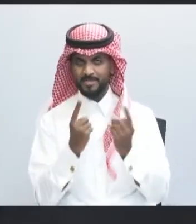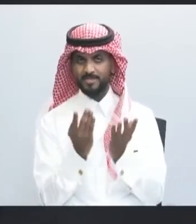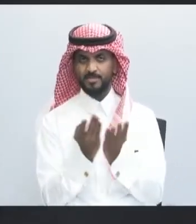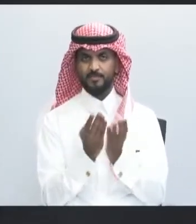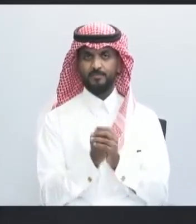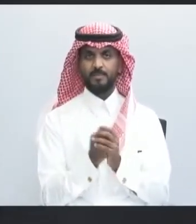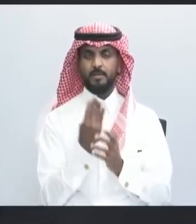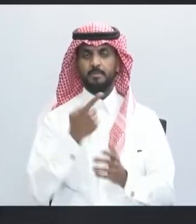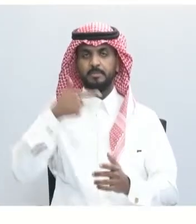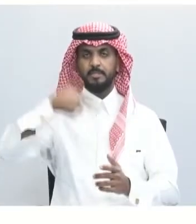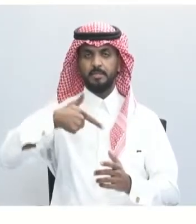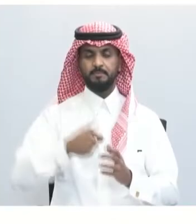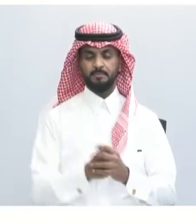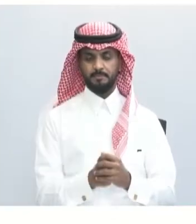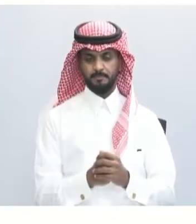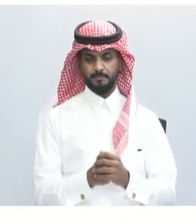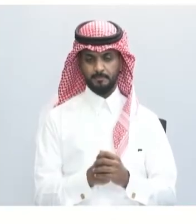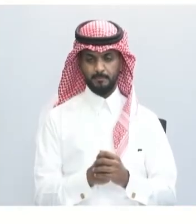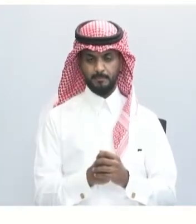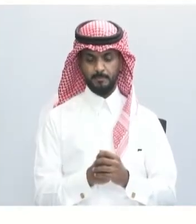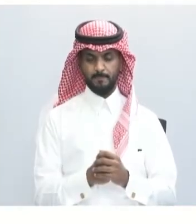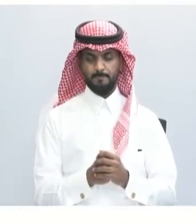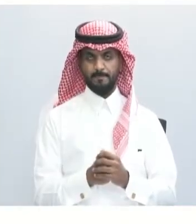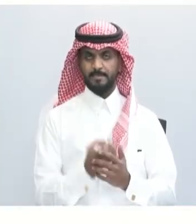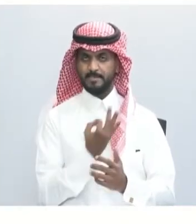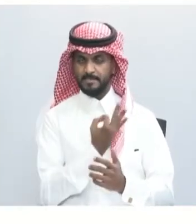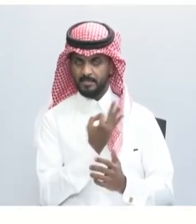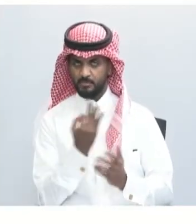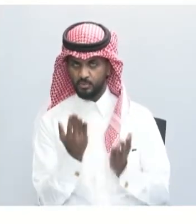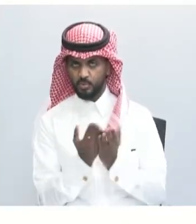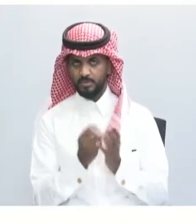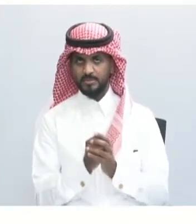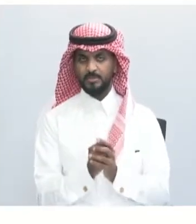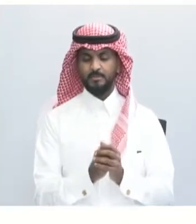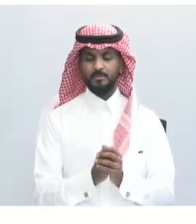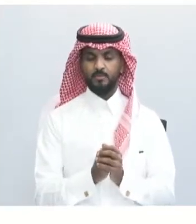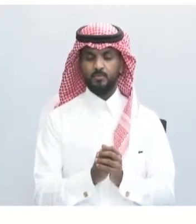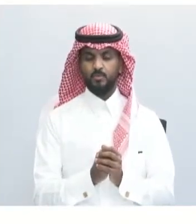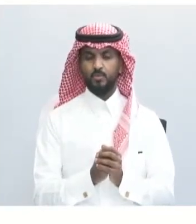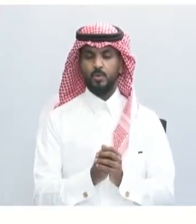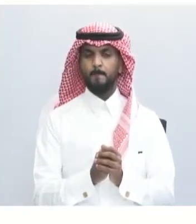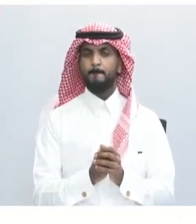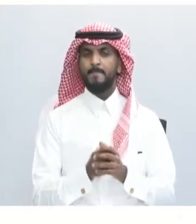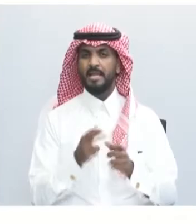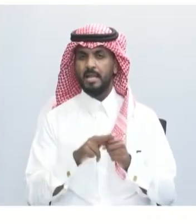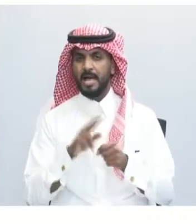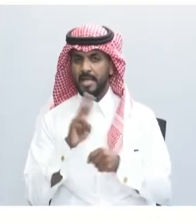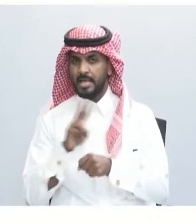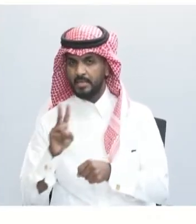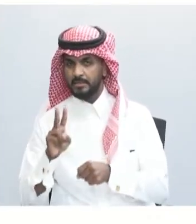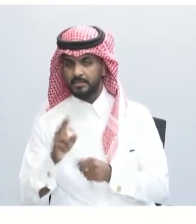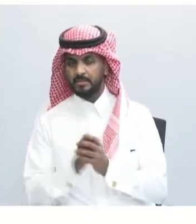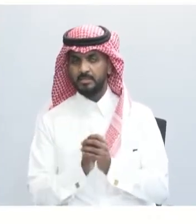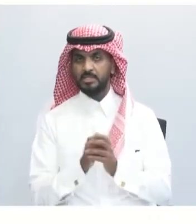الرابع ابتدائي نستكمل سويا درس ما العادات الصحيه التي